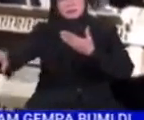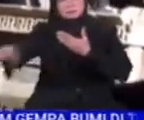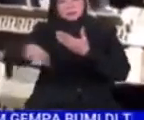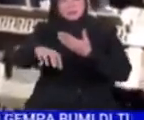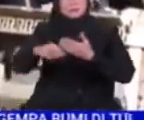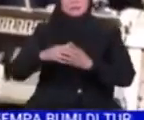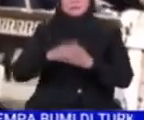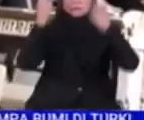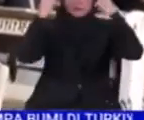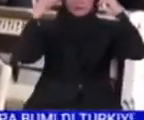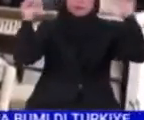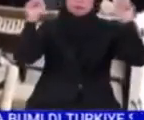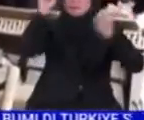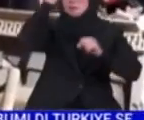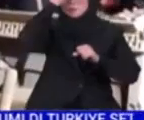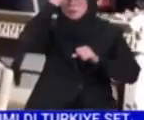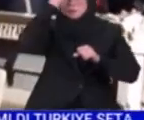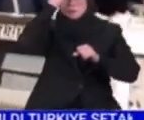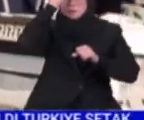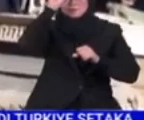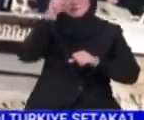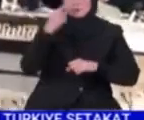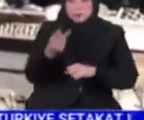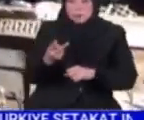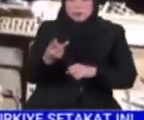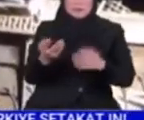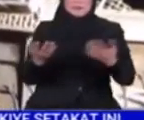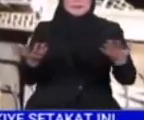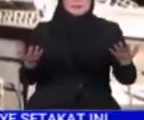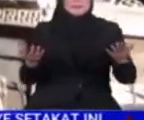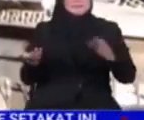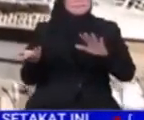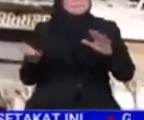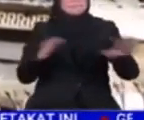Turkiye, Recep Tayyip Erdogan, menyifatkan bencana itu